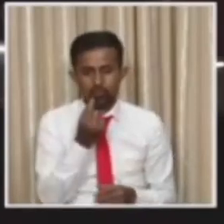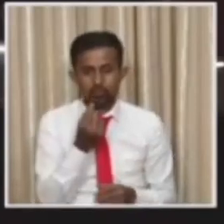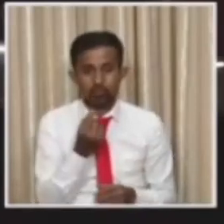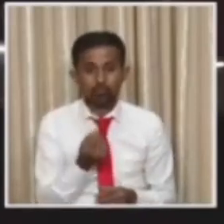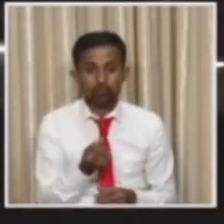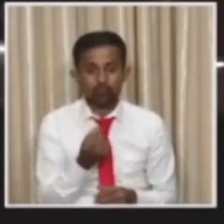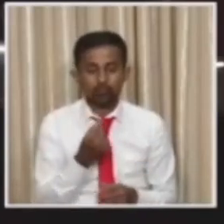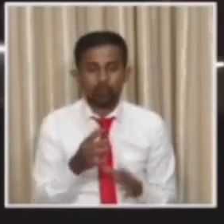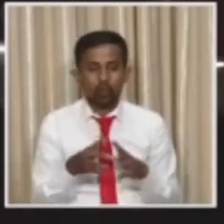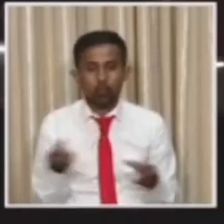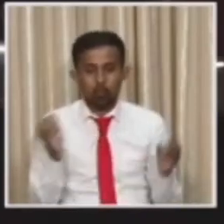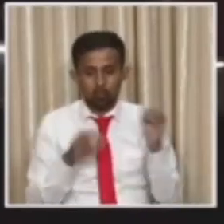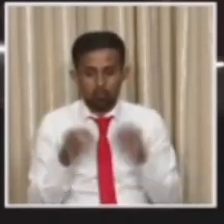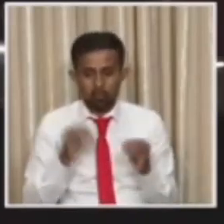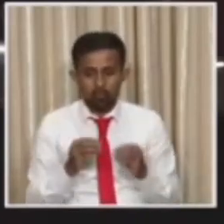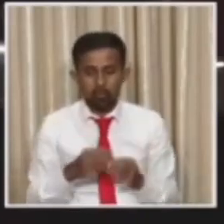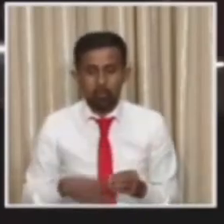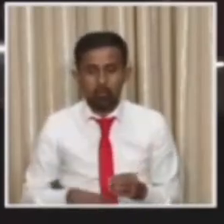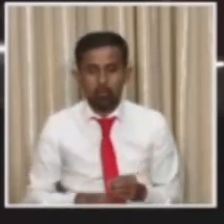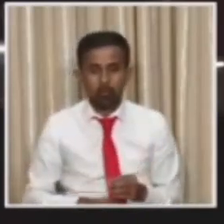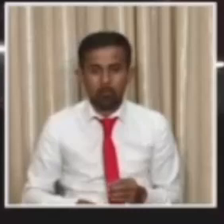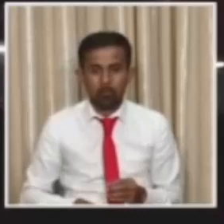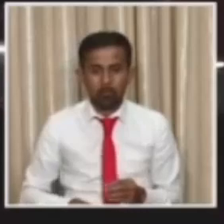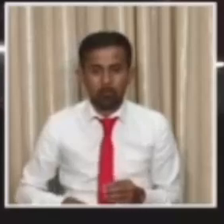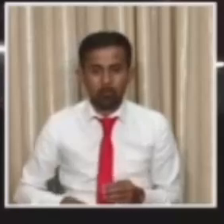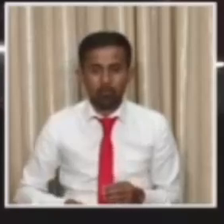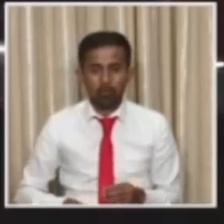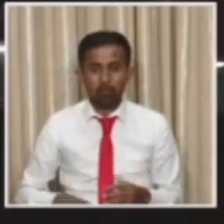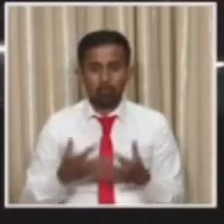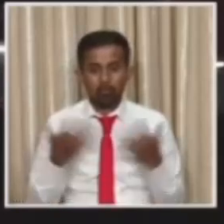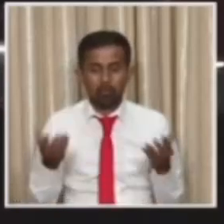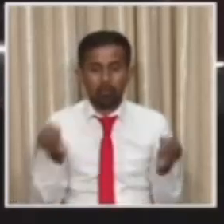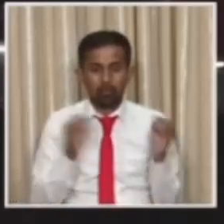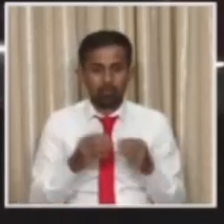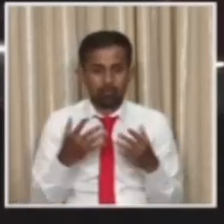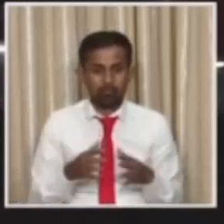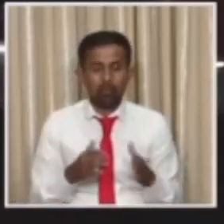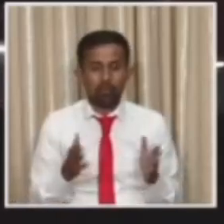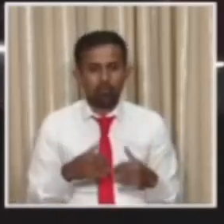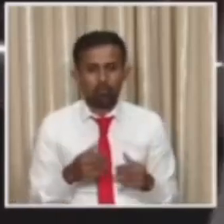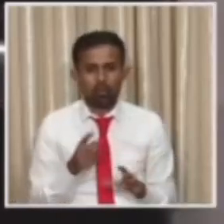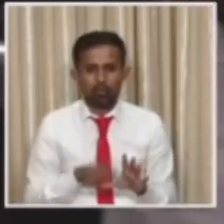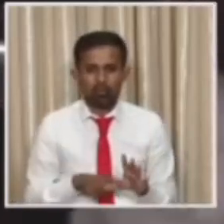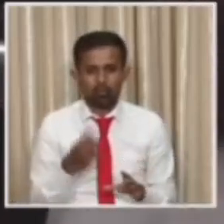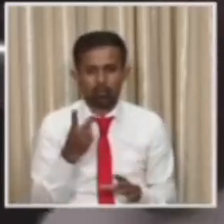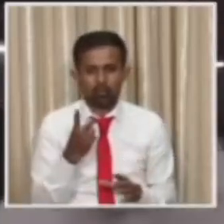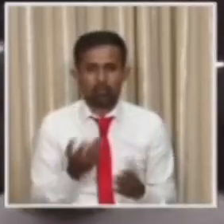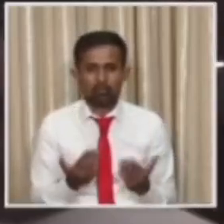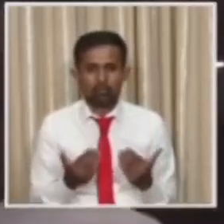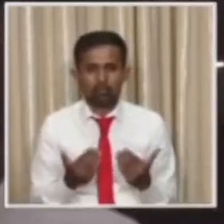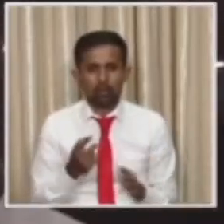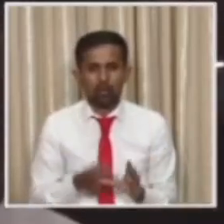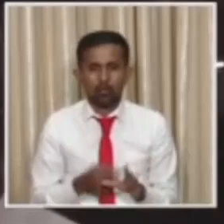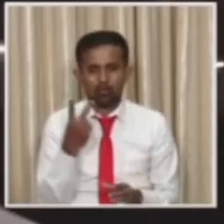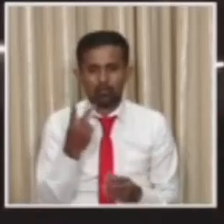තියෙන අමුද්‍රව්‍ය ප්‍රමාණය ප්ලාස්ටික් අමුද්‍රව්‍ය ප්‍රමාණය ගොඩක් ගෙනල්ලා තියෙනවා. ඒක නිසා ඒවා තව අවුරුදු කීපයකට වුන් ඉල්ලුවා. ඒකට අවුරුදු